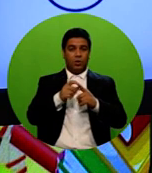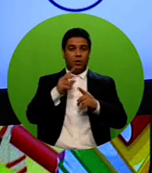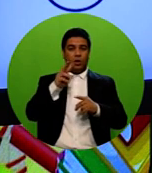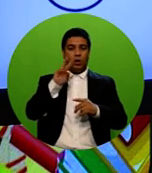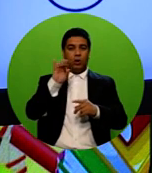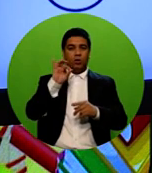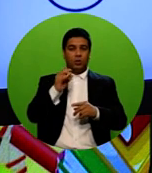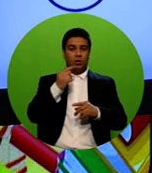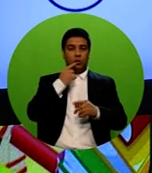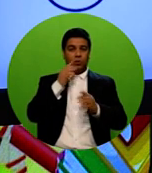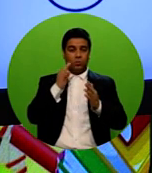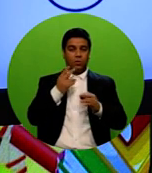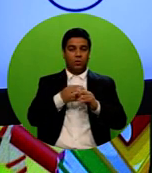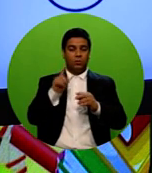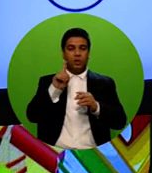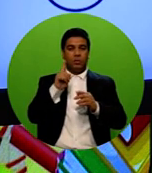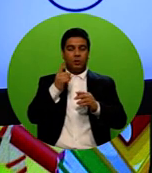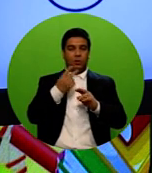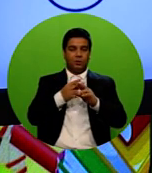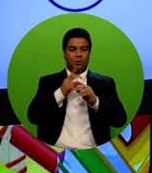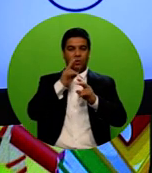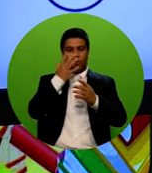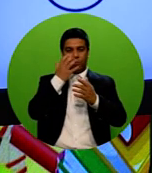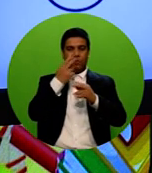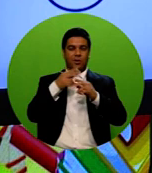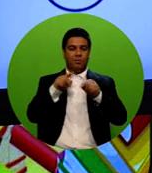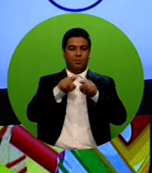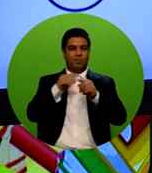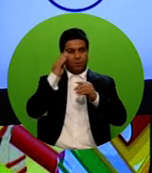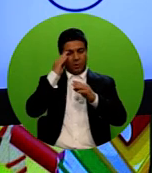bir ma'noni anglatuvchi tasvirga aytiladi.